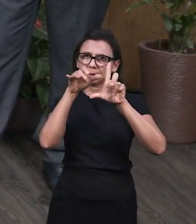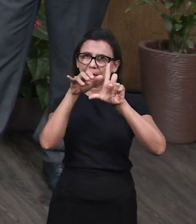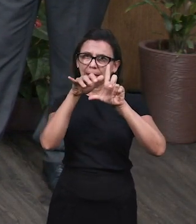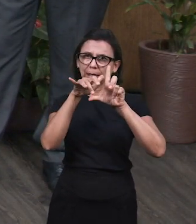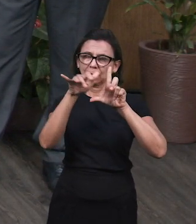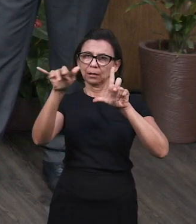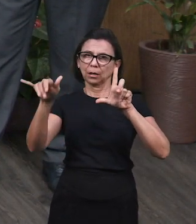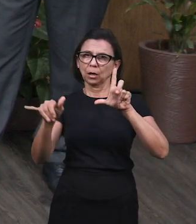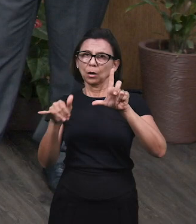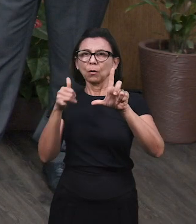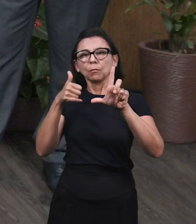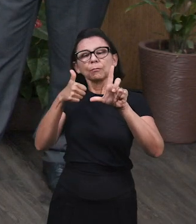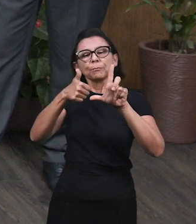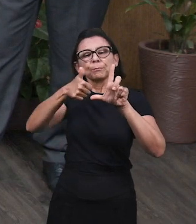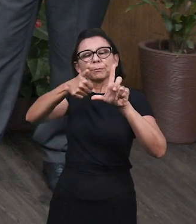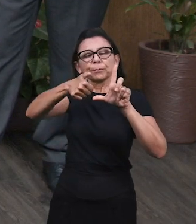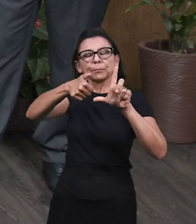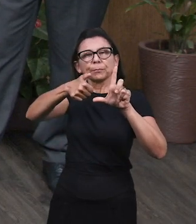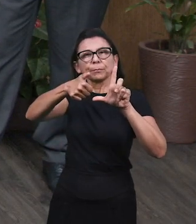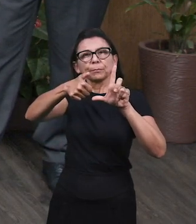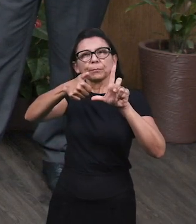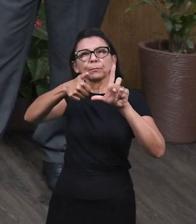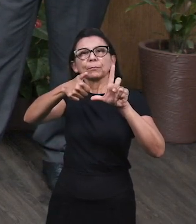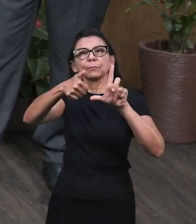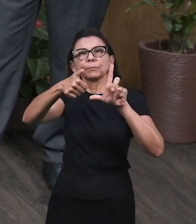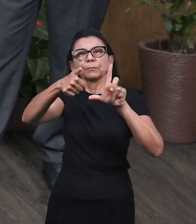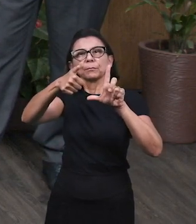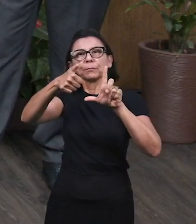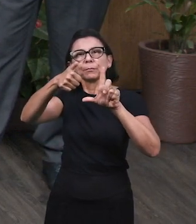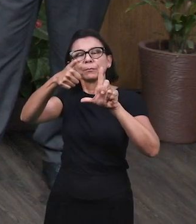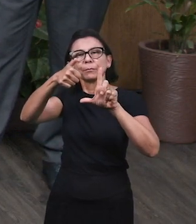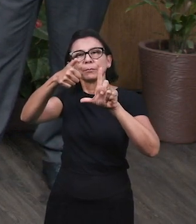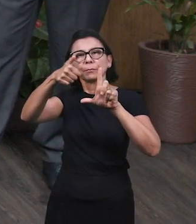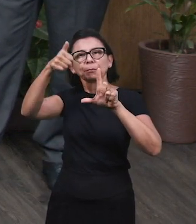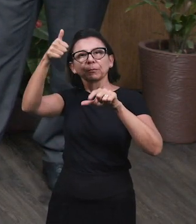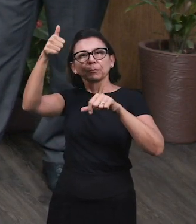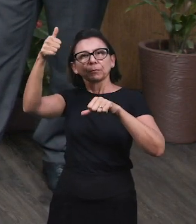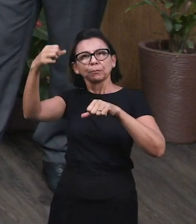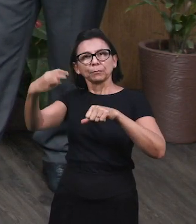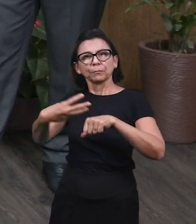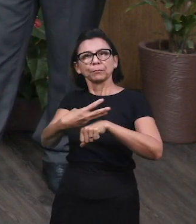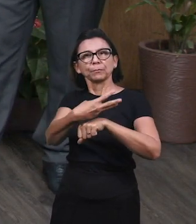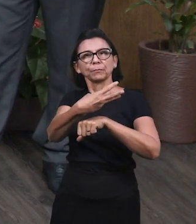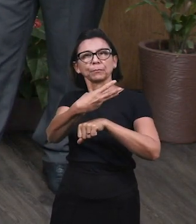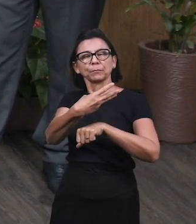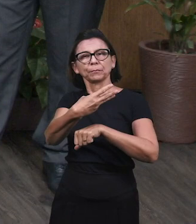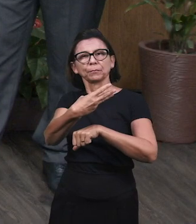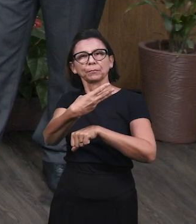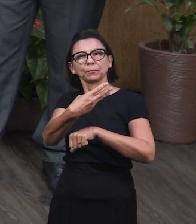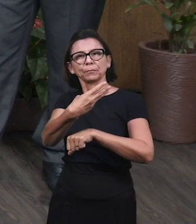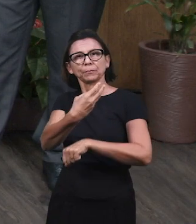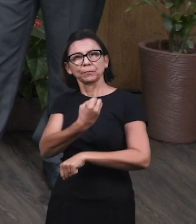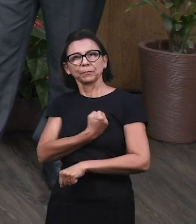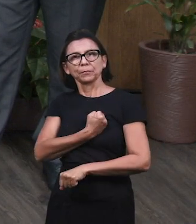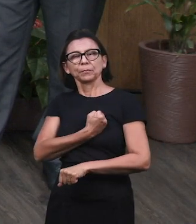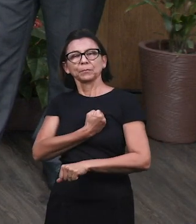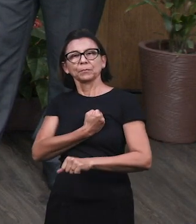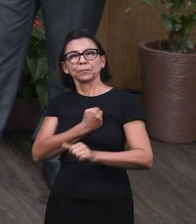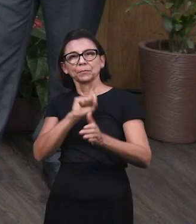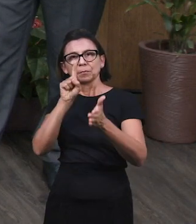maintenant. Et la question vous sera envoyée directement sur WhatsApp. Voici la